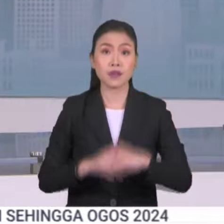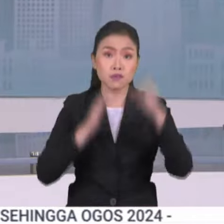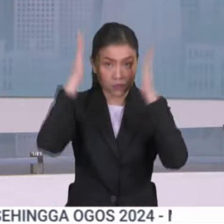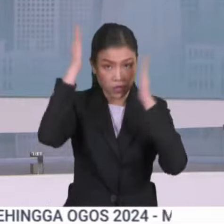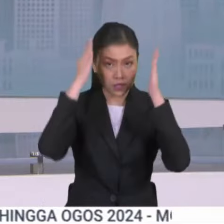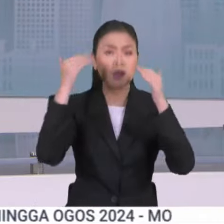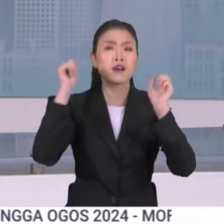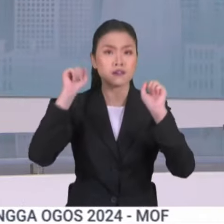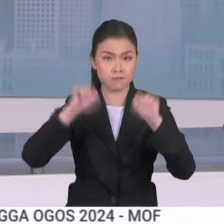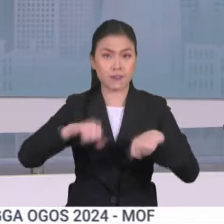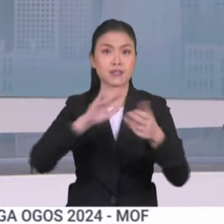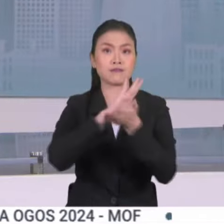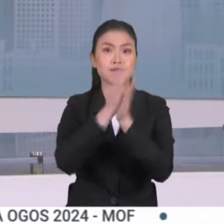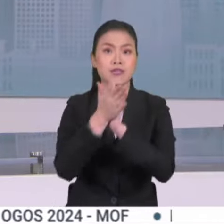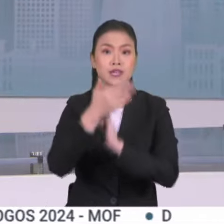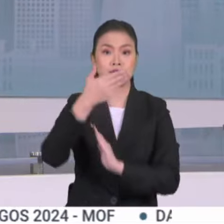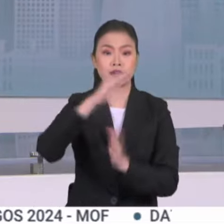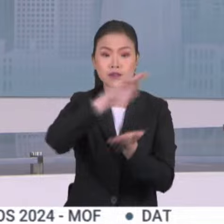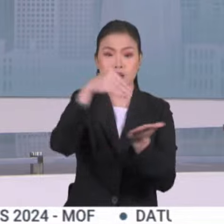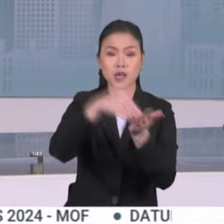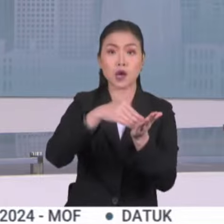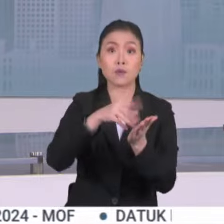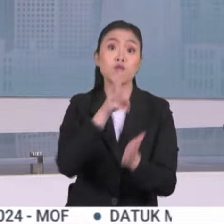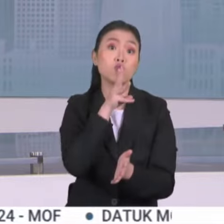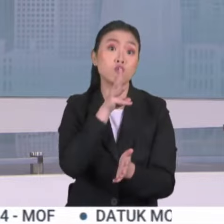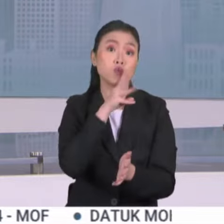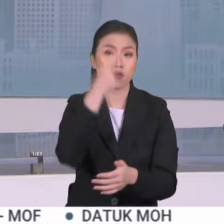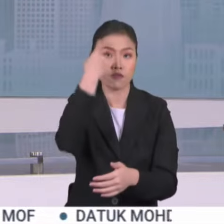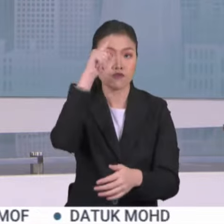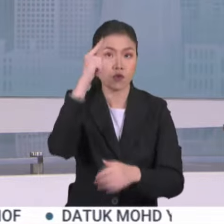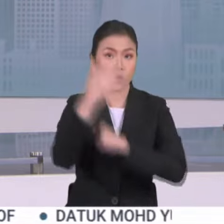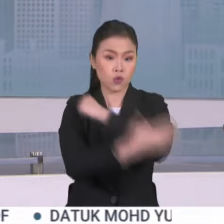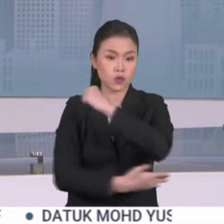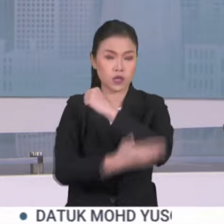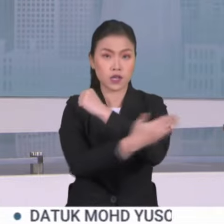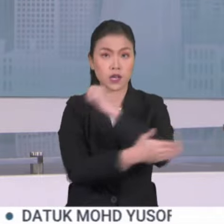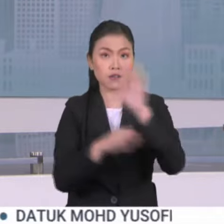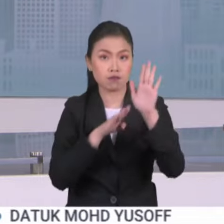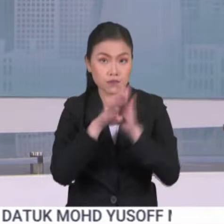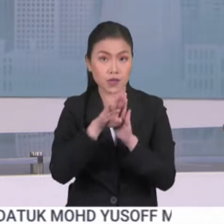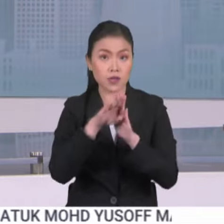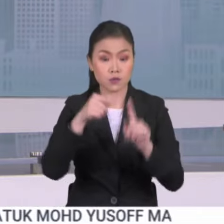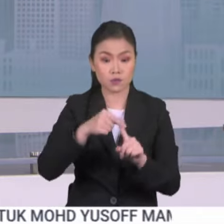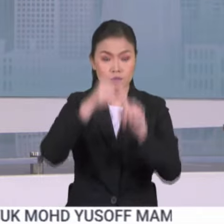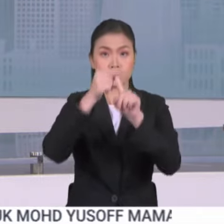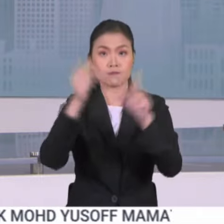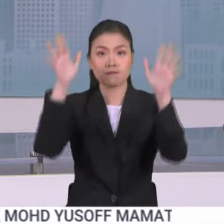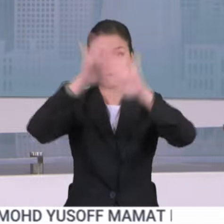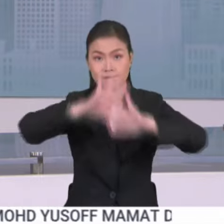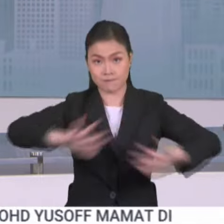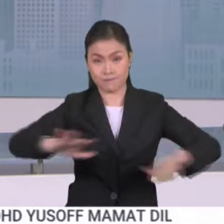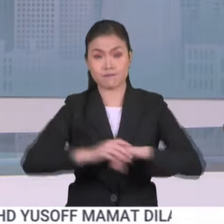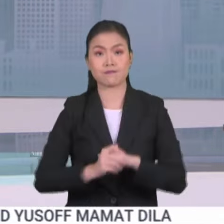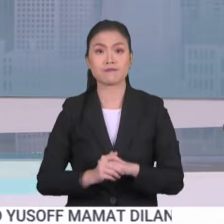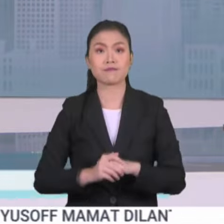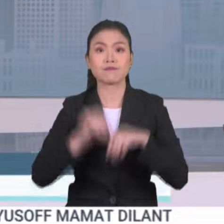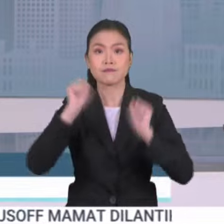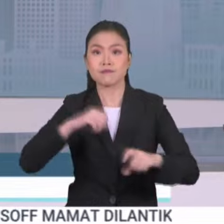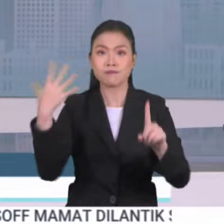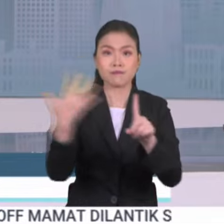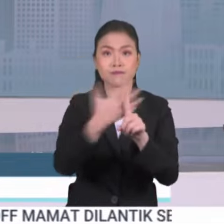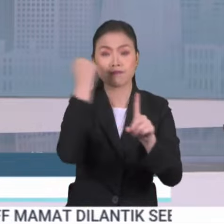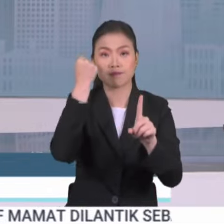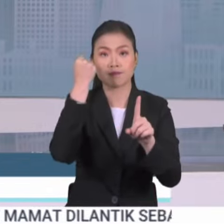Malaysia berpotensi menjadi H air bagi negara membangun khususnya di rantau ASEAN ini boleh